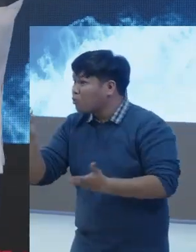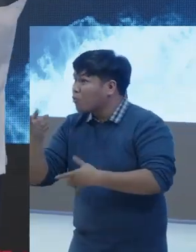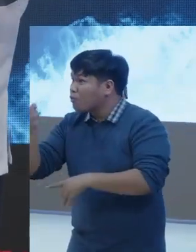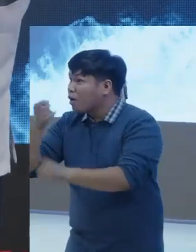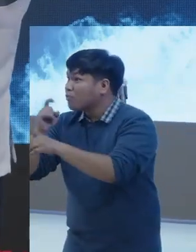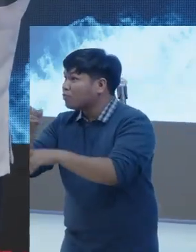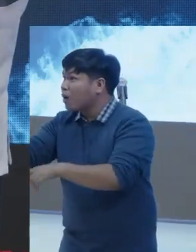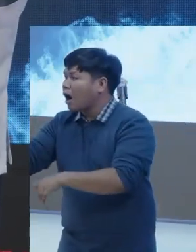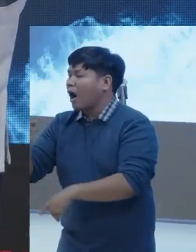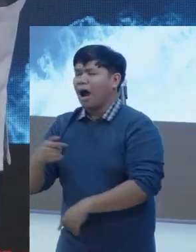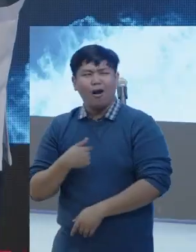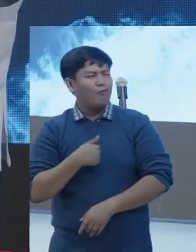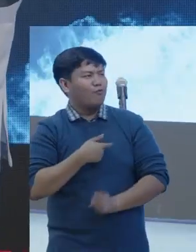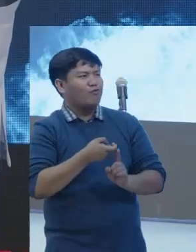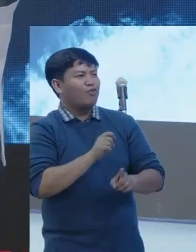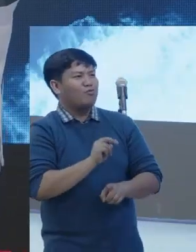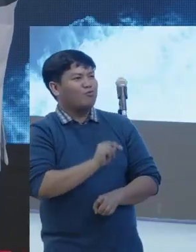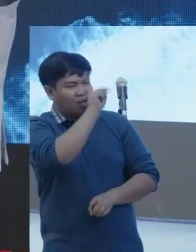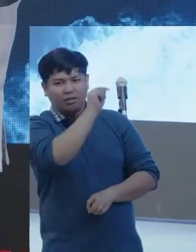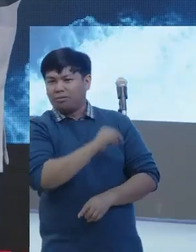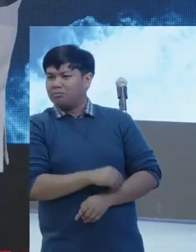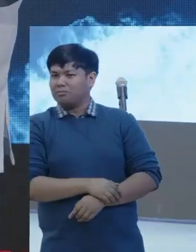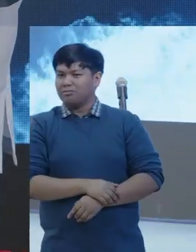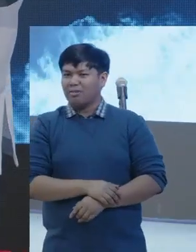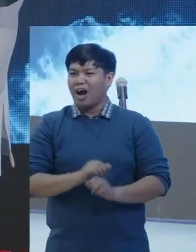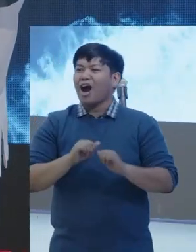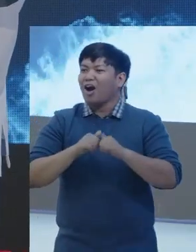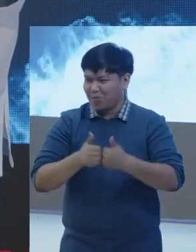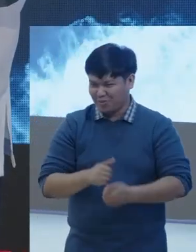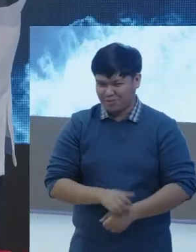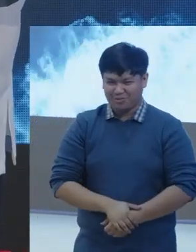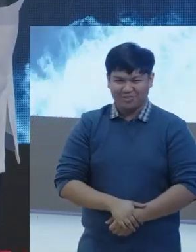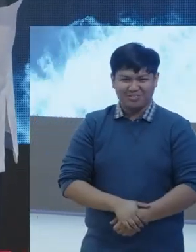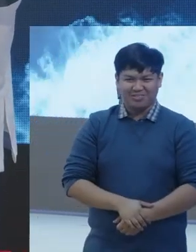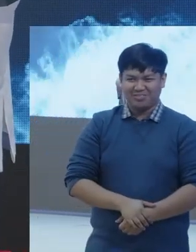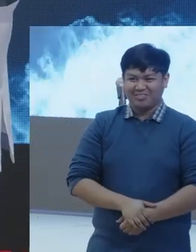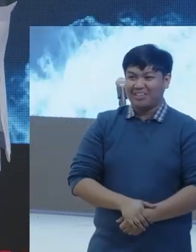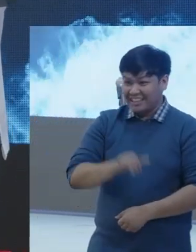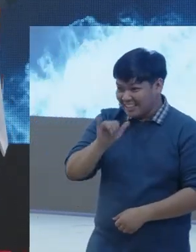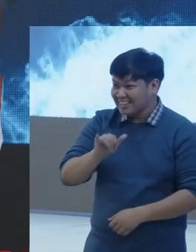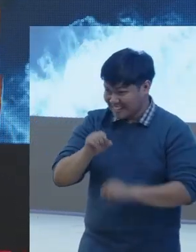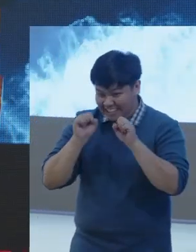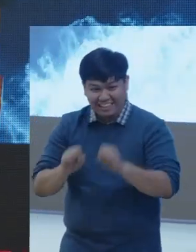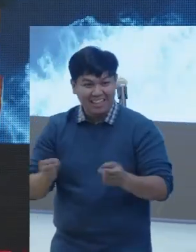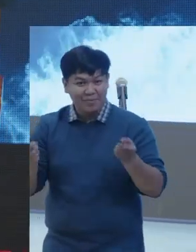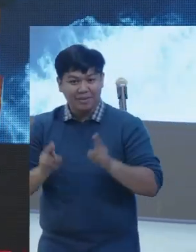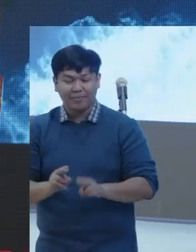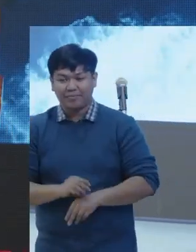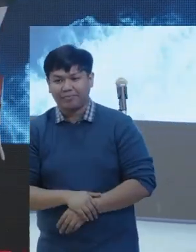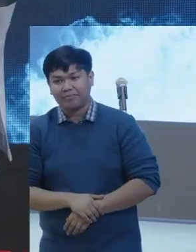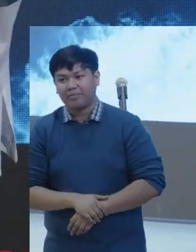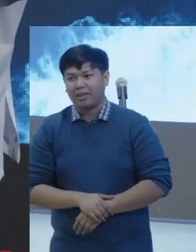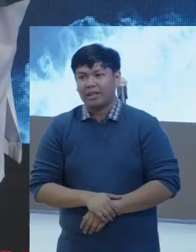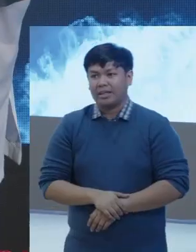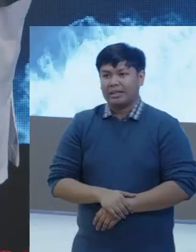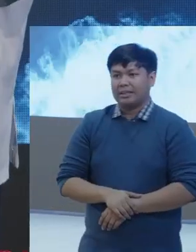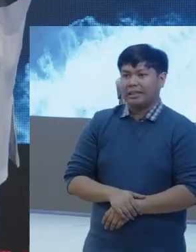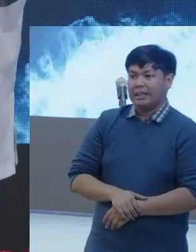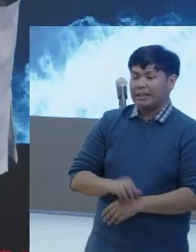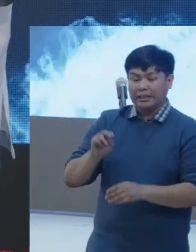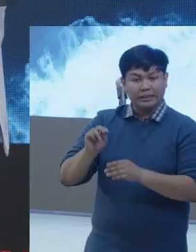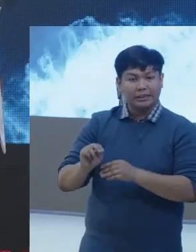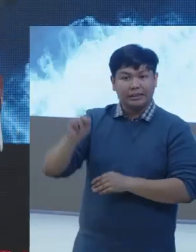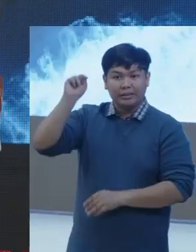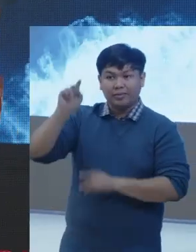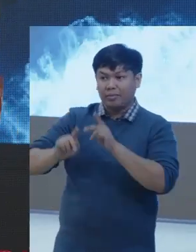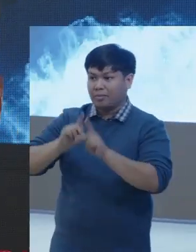Hindi inalis ng Diyos ang parusa sa kasalanan nila. Alam mo kung bakit niya napatawad yung mga taga-Nineveh?